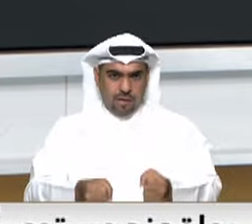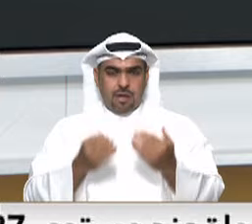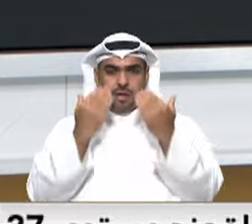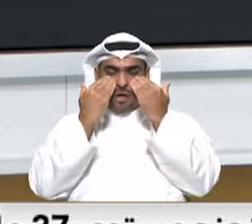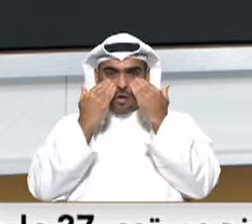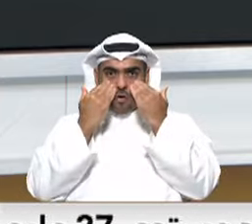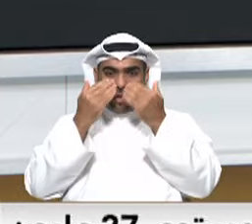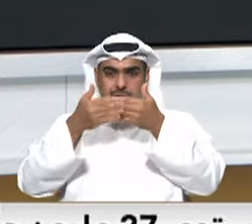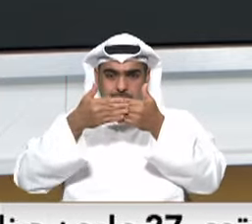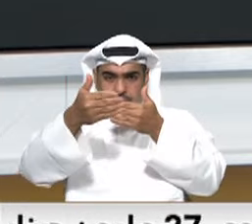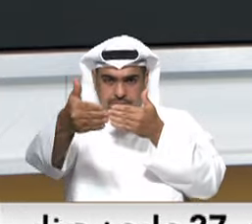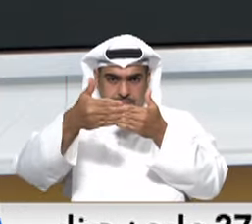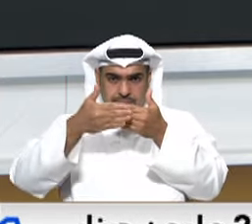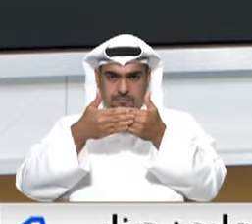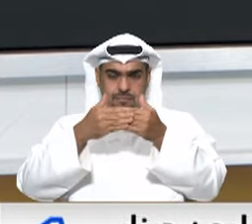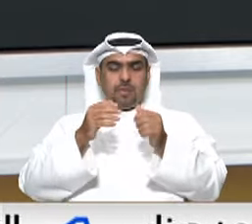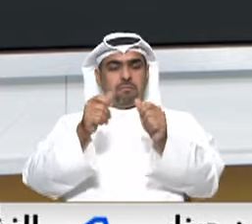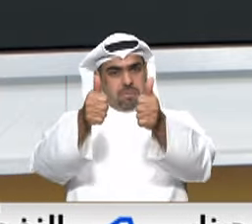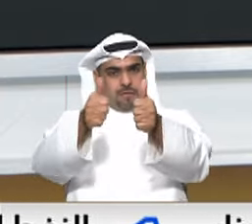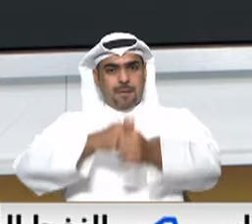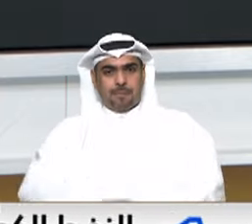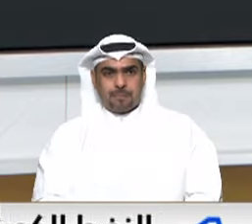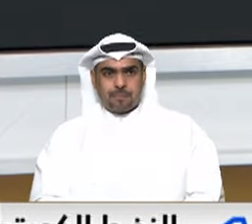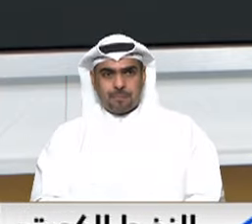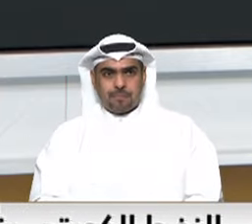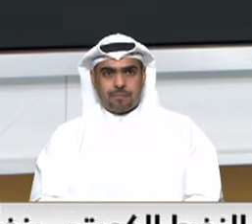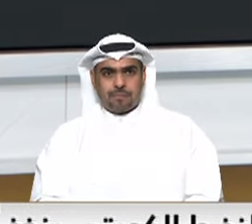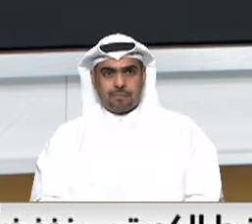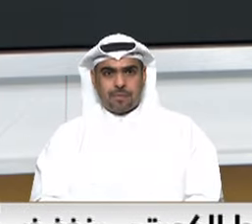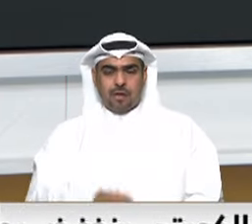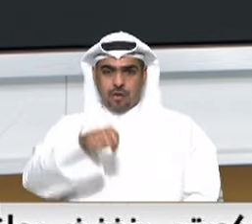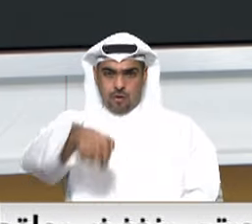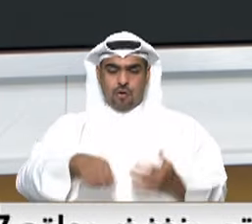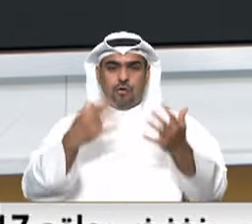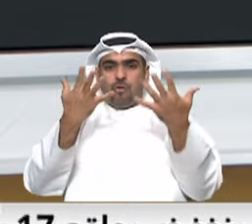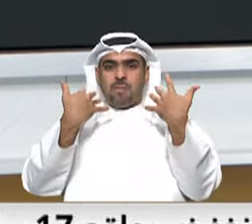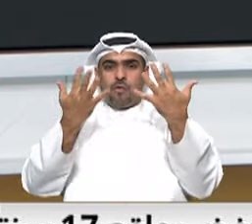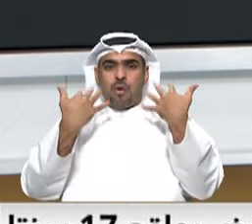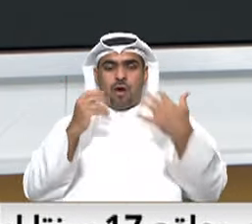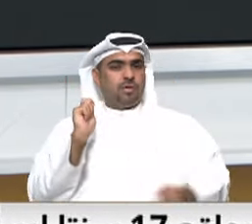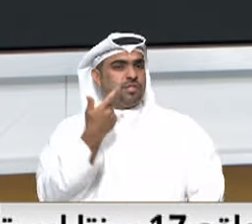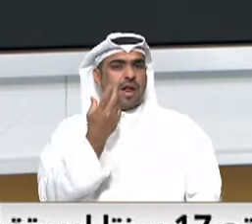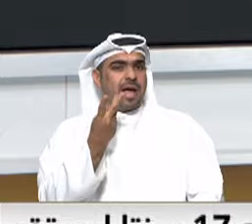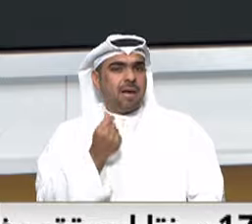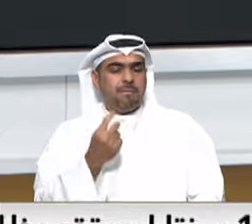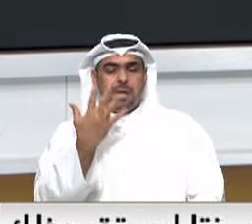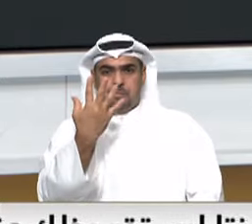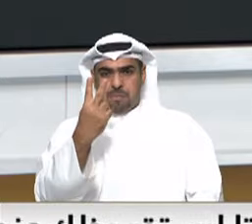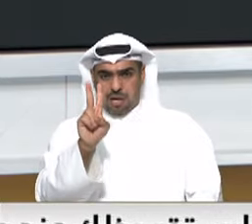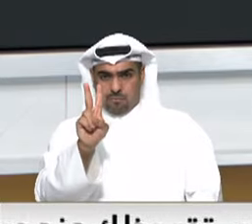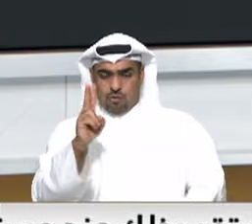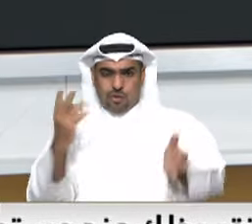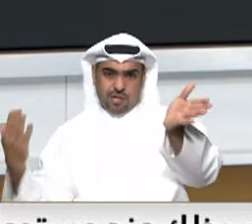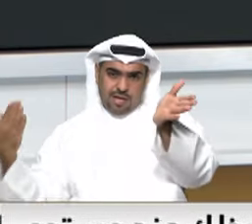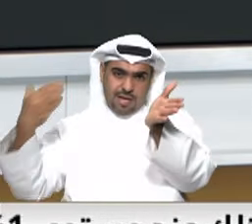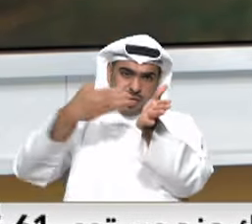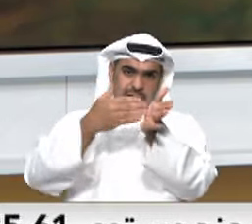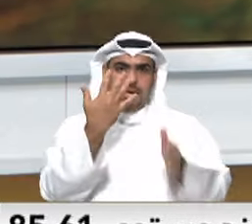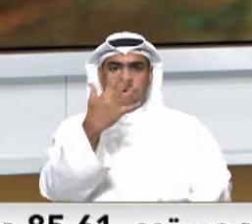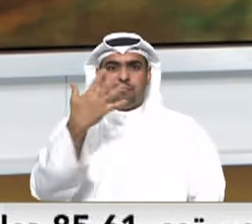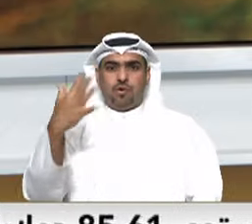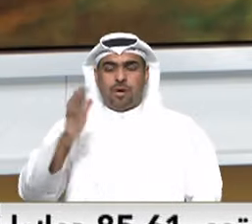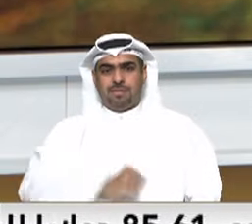كيلو. الرياح المتوقعة هذا اليوم من 20 أو 25 إلى 55 كيلو متر بالساعة، تخف هذه